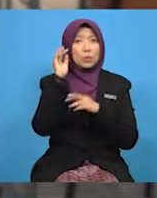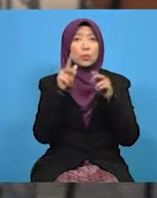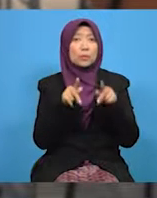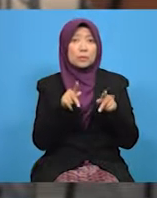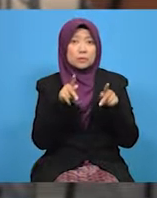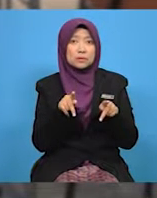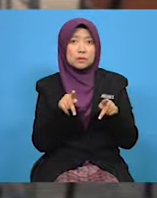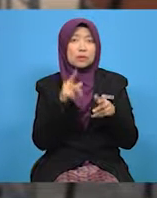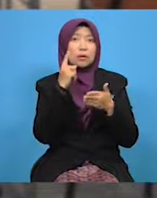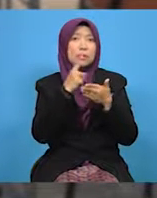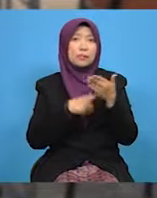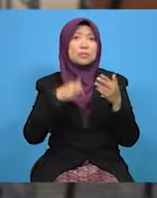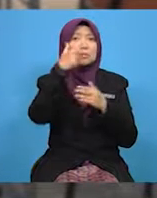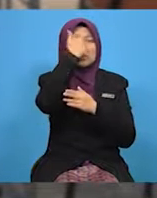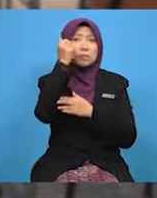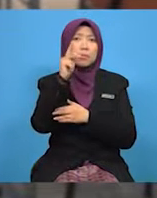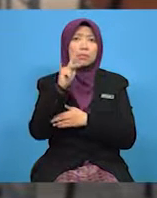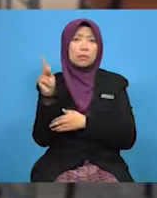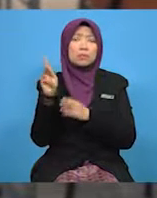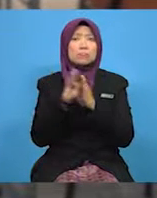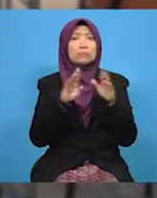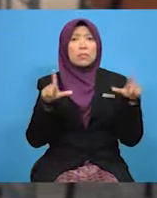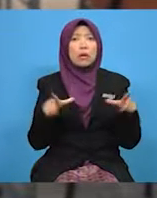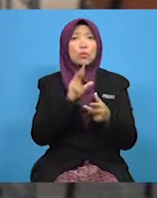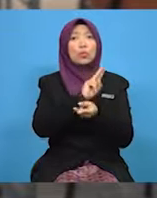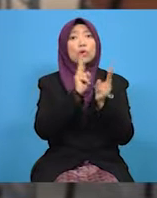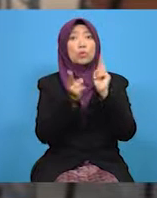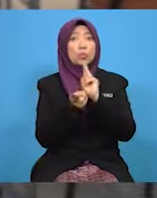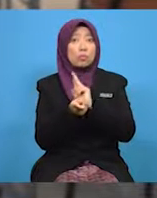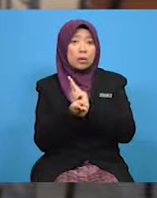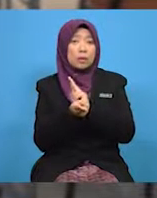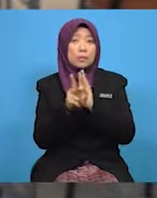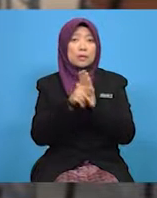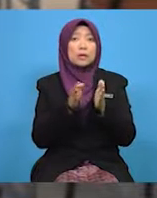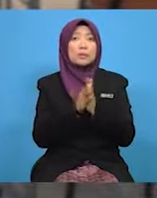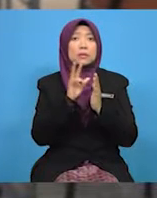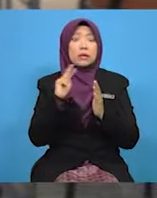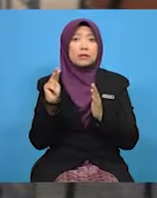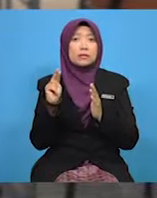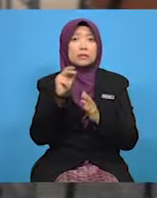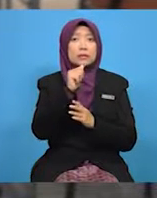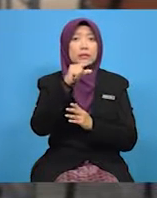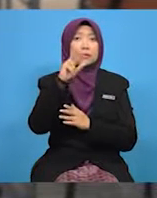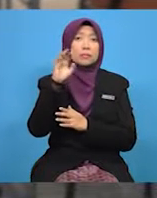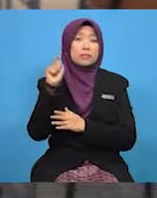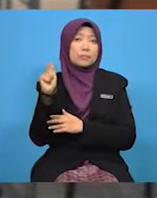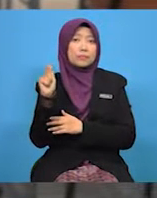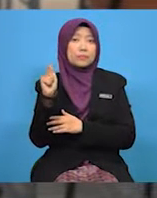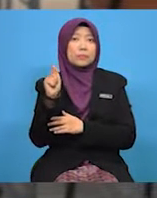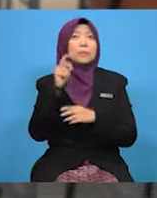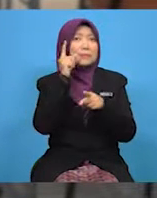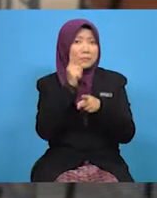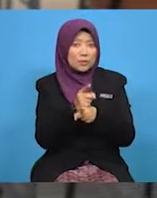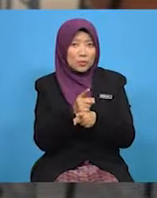pelajar-pelajar apa yang menyebabkan berlakunya perubahan pada permintaan aggregate? Ya,